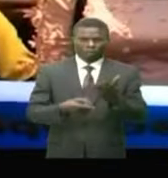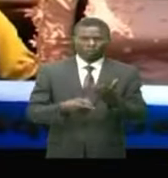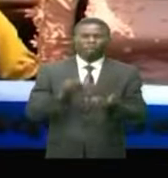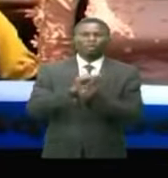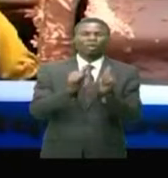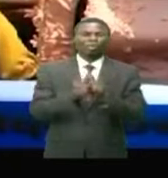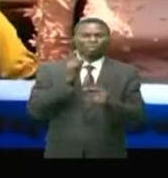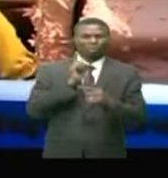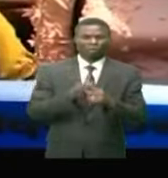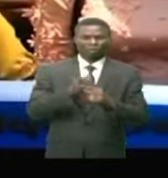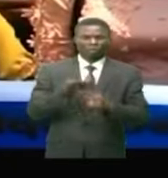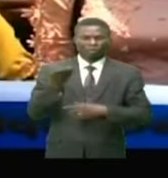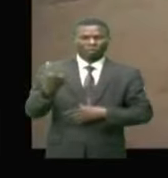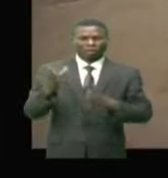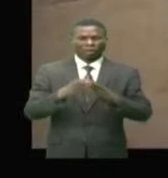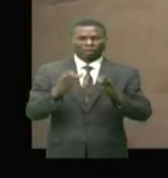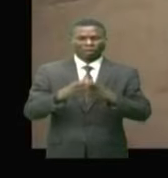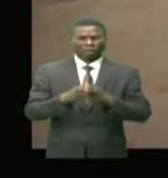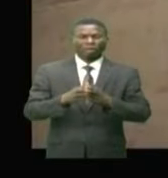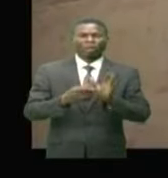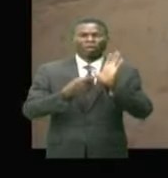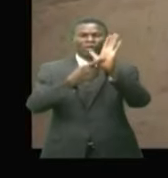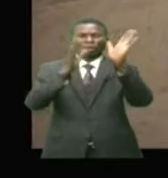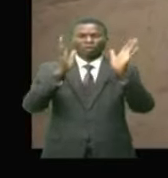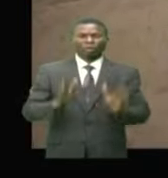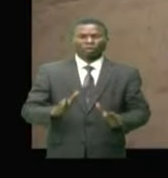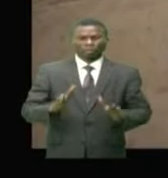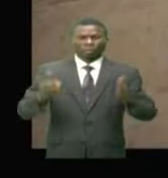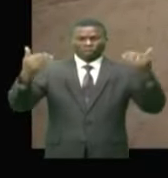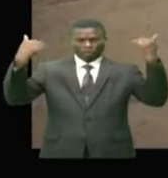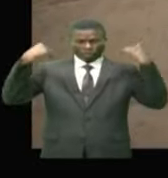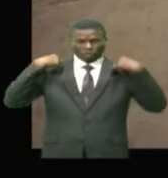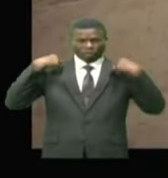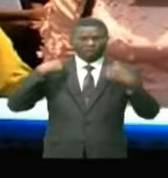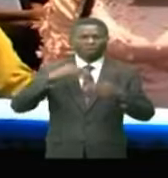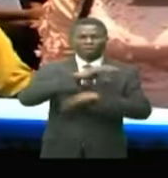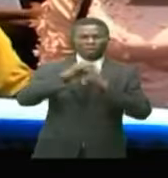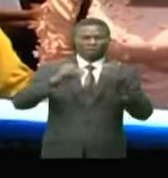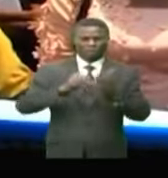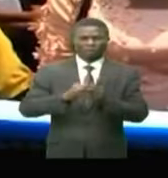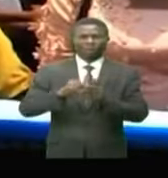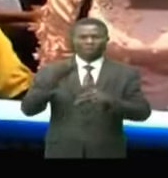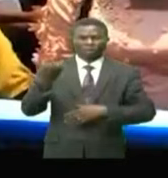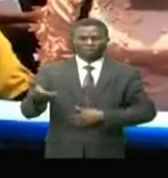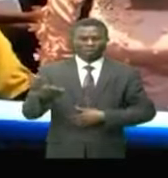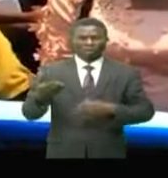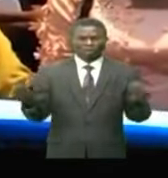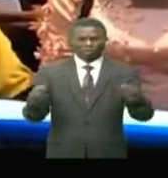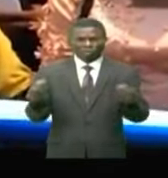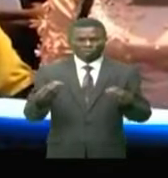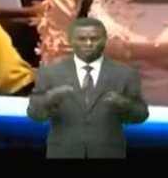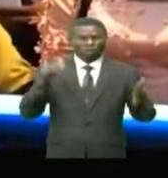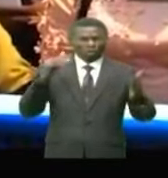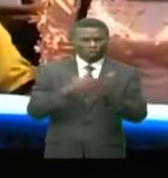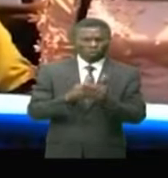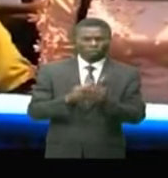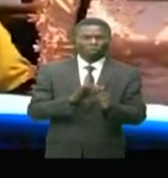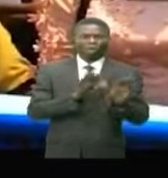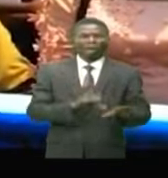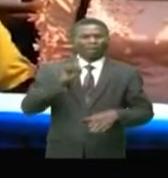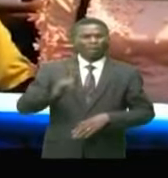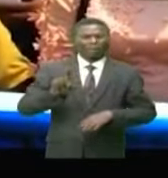doléances avec les représentants du pouvoir exécutif central qu'il est. En effet, contre toute